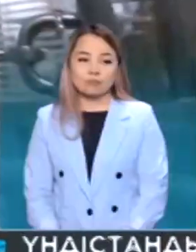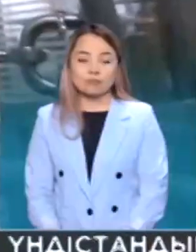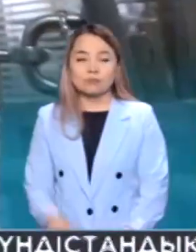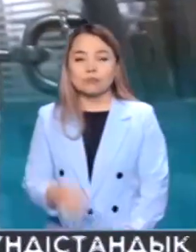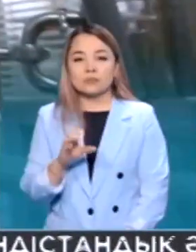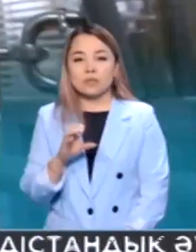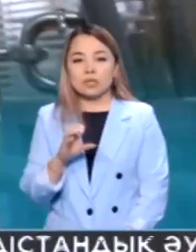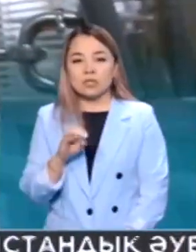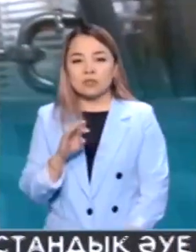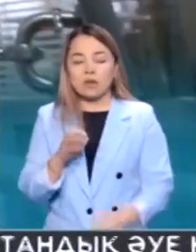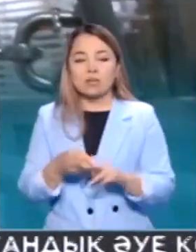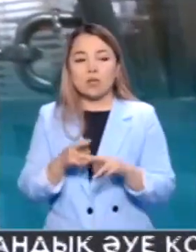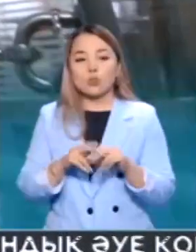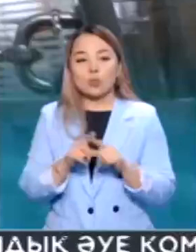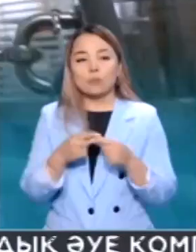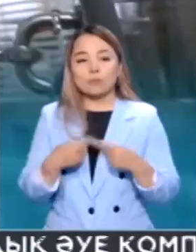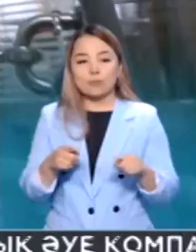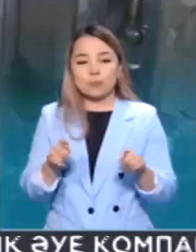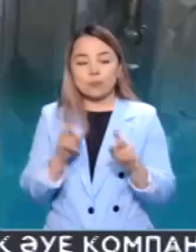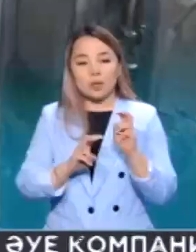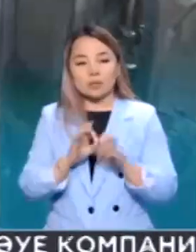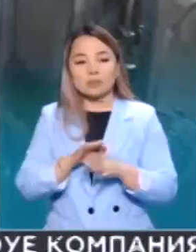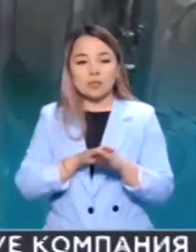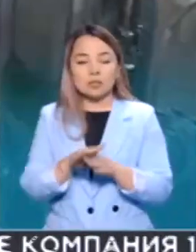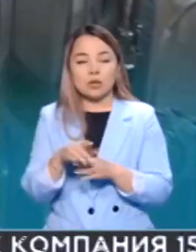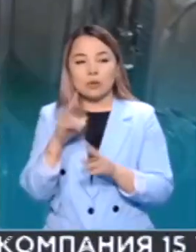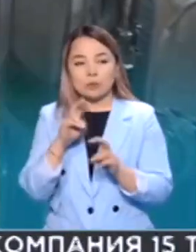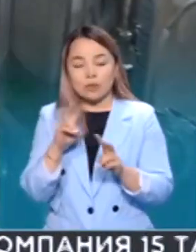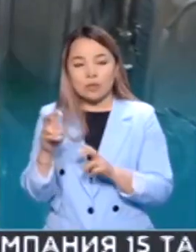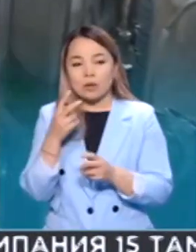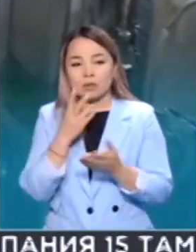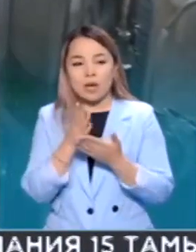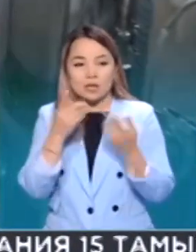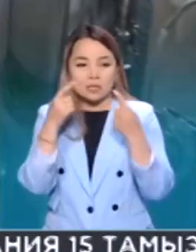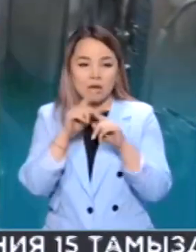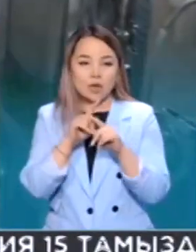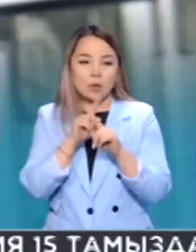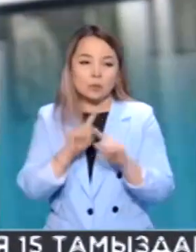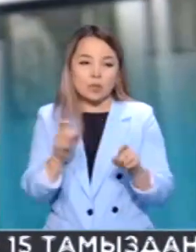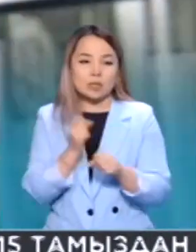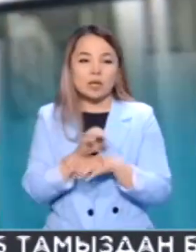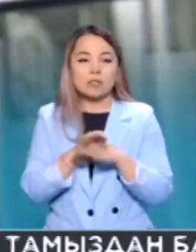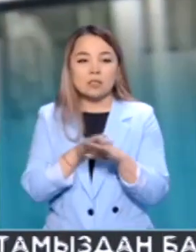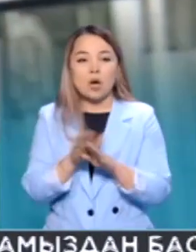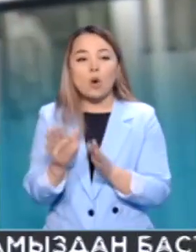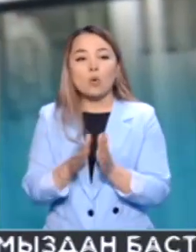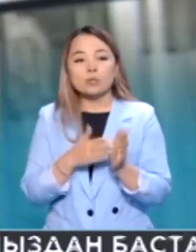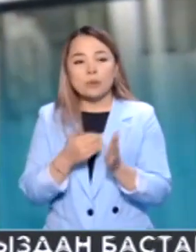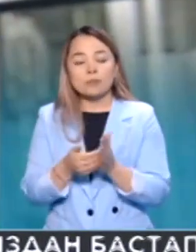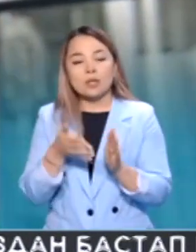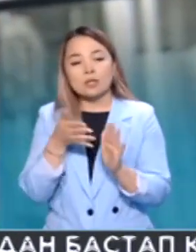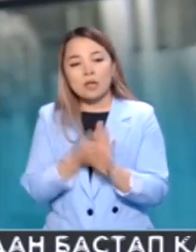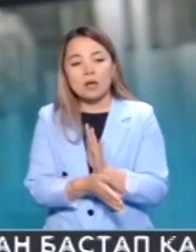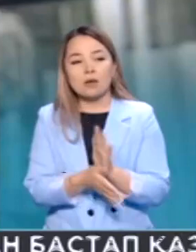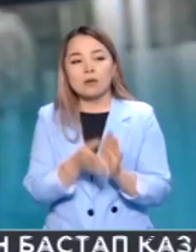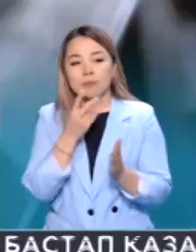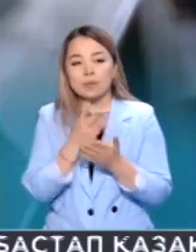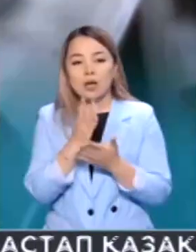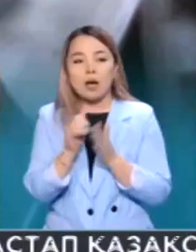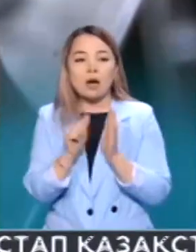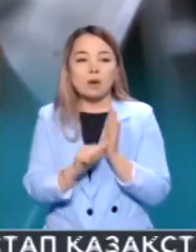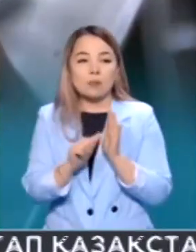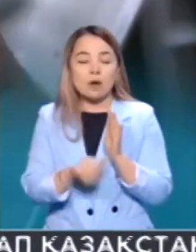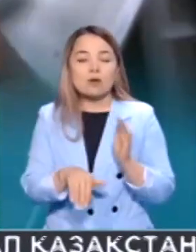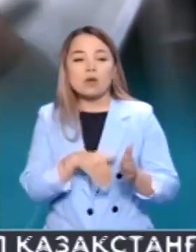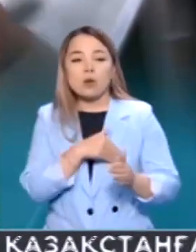Стевияны өңдеудің әлемде бірнеше түрі бар. Шымкентті ғалымдар оны өзге технологиямен өңдеуде. Алдымен өсімдік бойындағы құнарлы зат 60